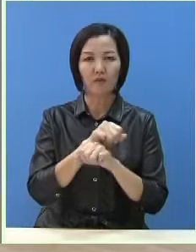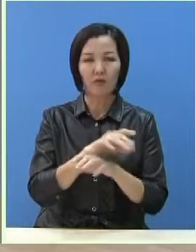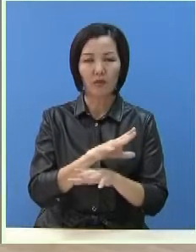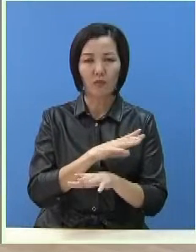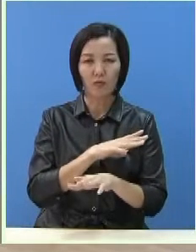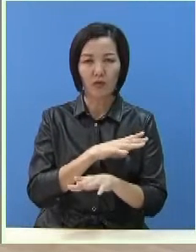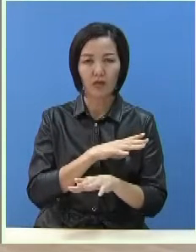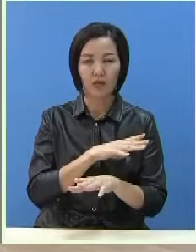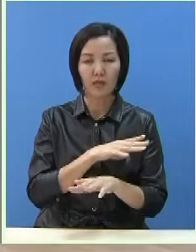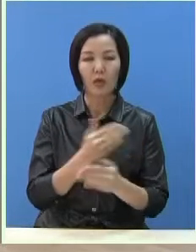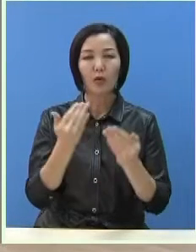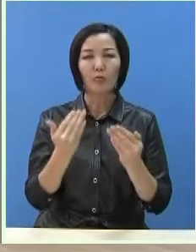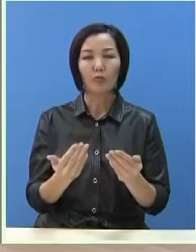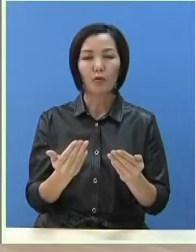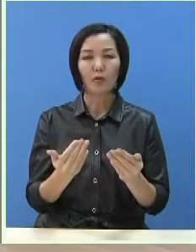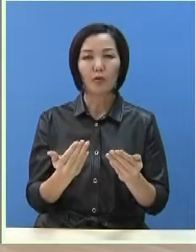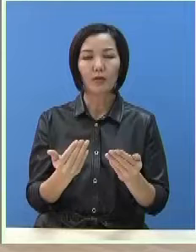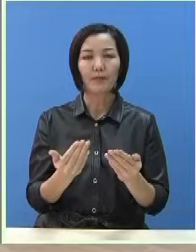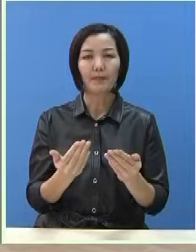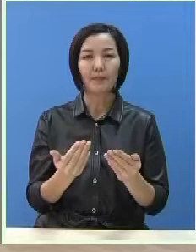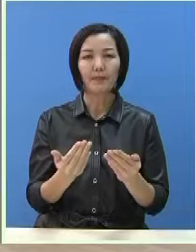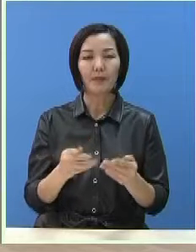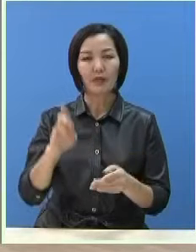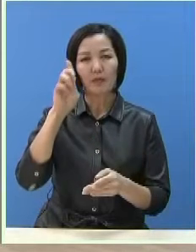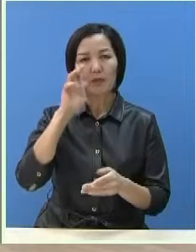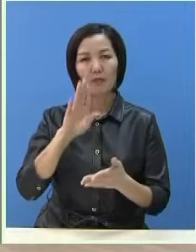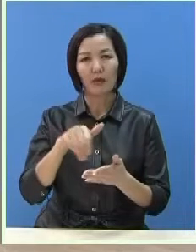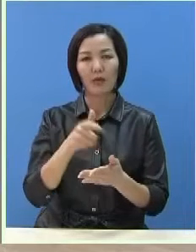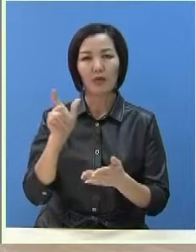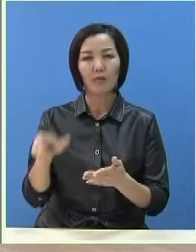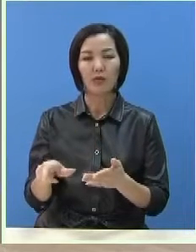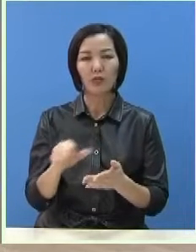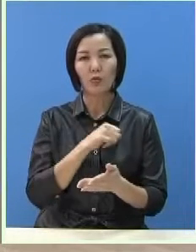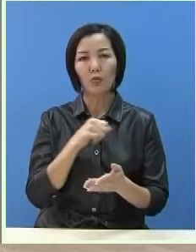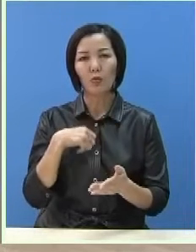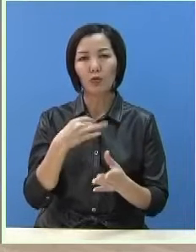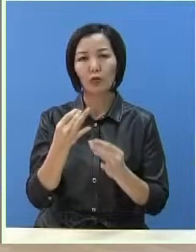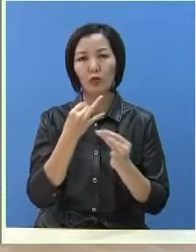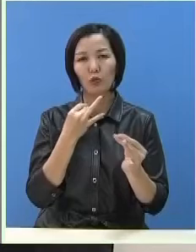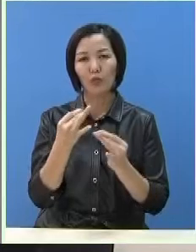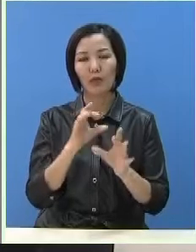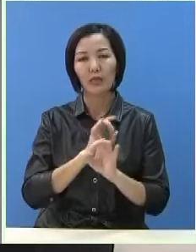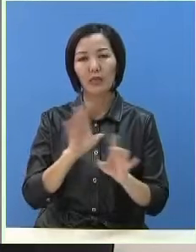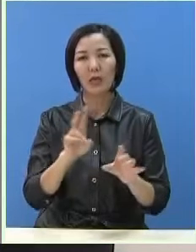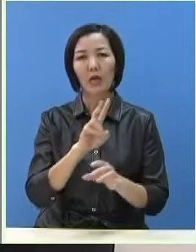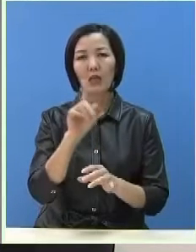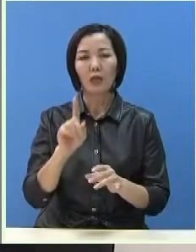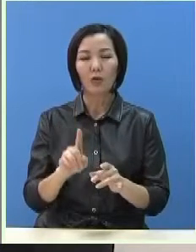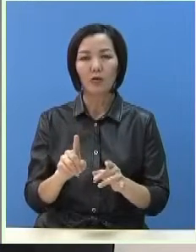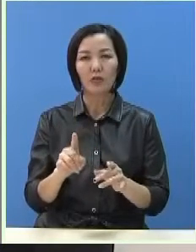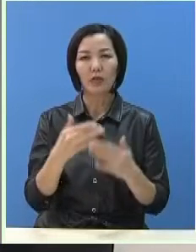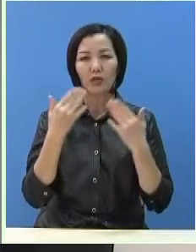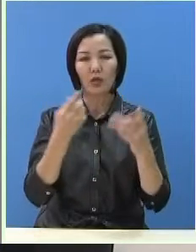енді бүгін кеше жаңағы мемлекет басшысы өзінің сұхбатында айтып кеткендей, наурыз айында халыққа жолдау